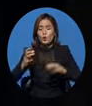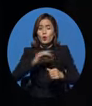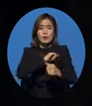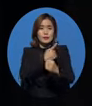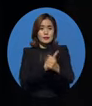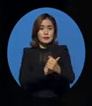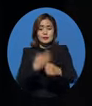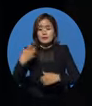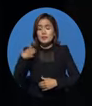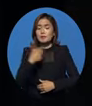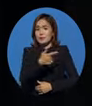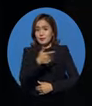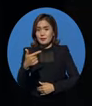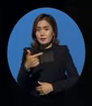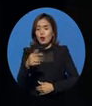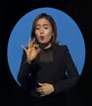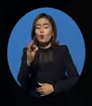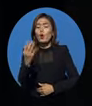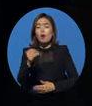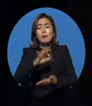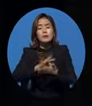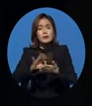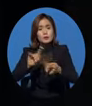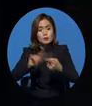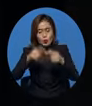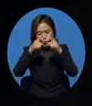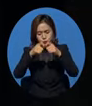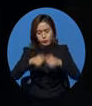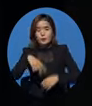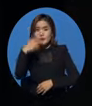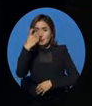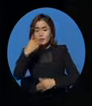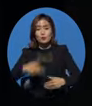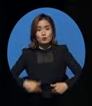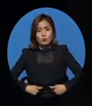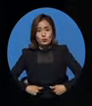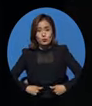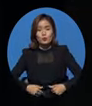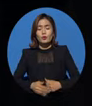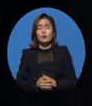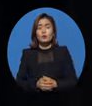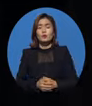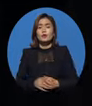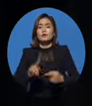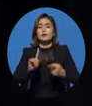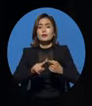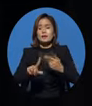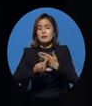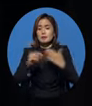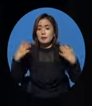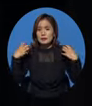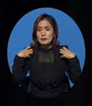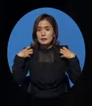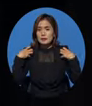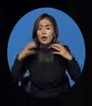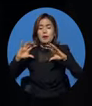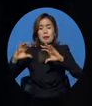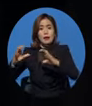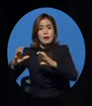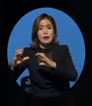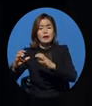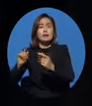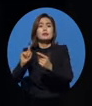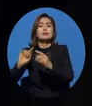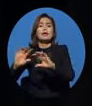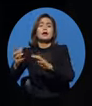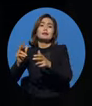굉장히 중요합니다 돈이 얼마나 더 들어갈 지 꼼꼼히 따져봐야 됩니다 만 그런 점들에 대해서 지방자치단체가 아니라 국가가 이것은